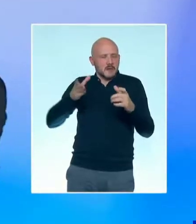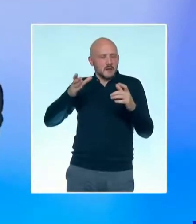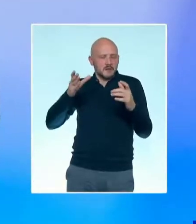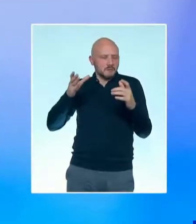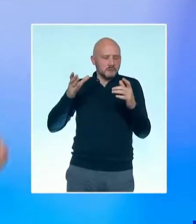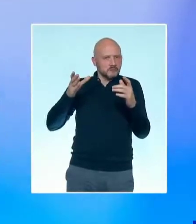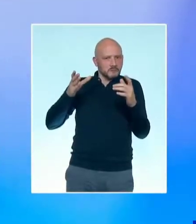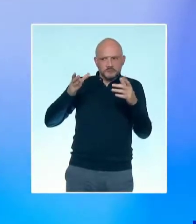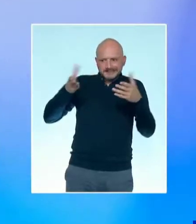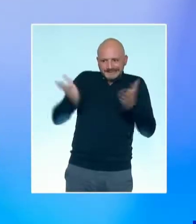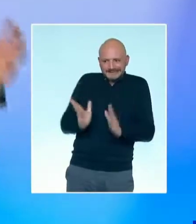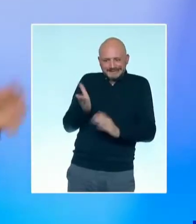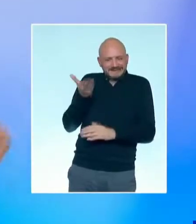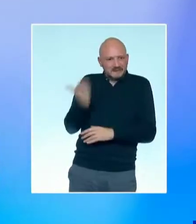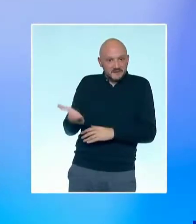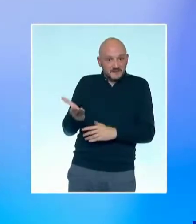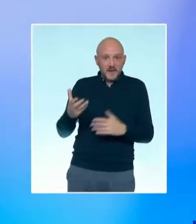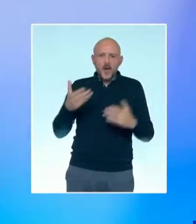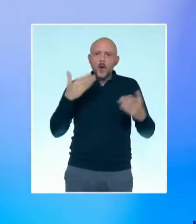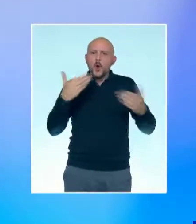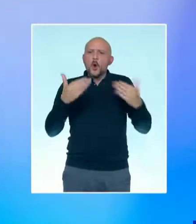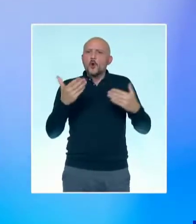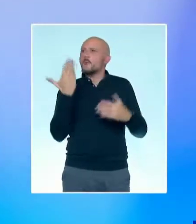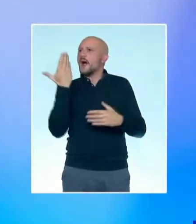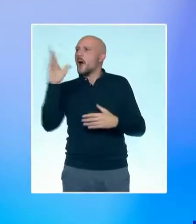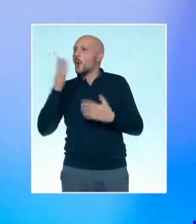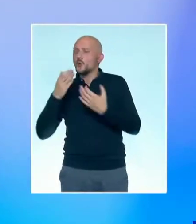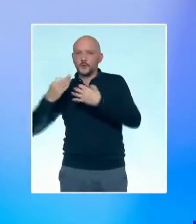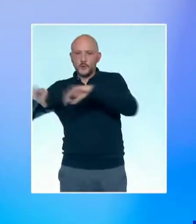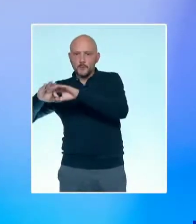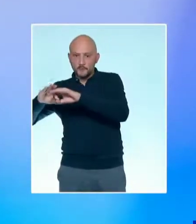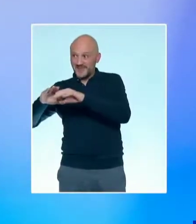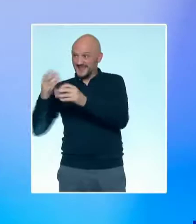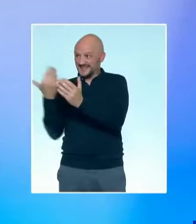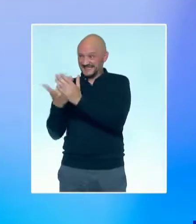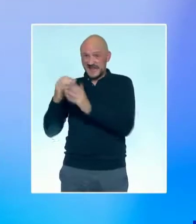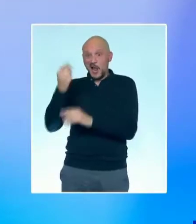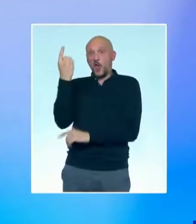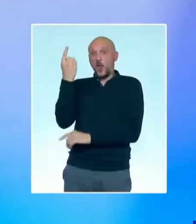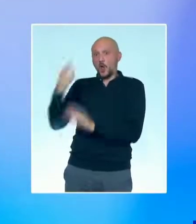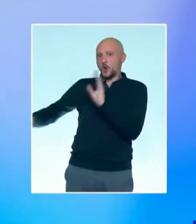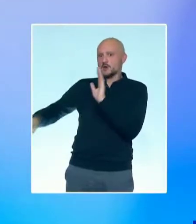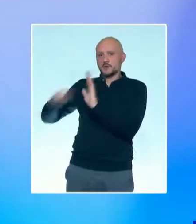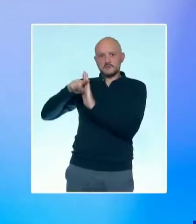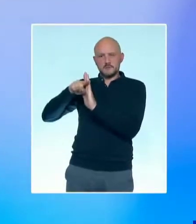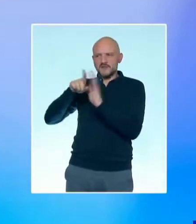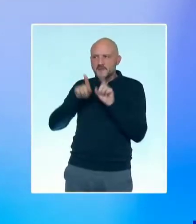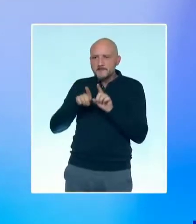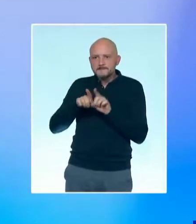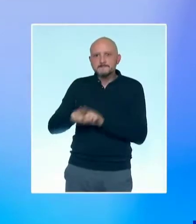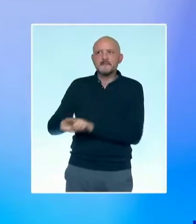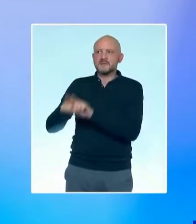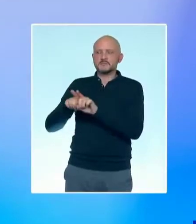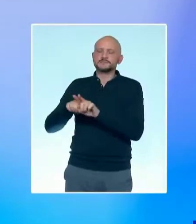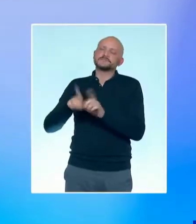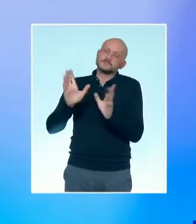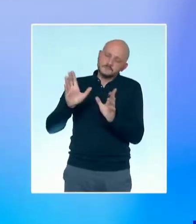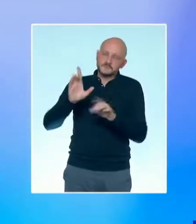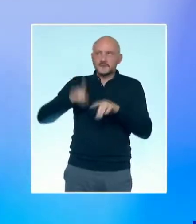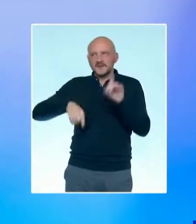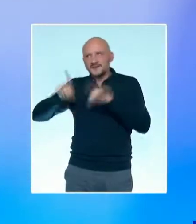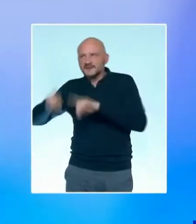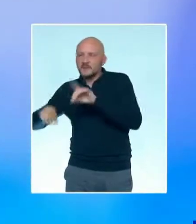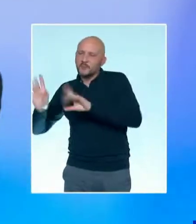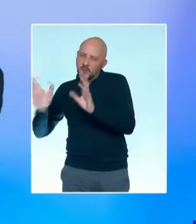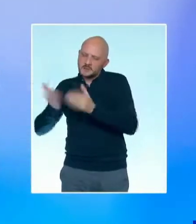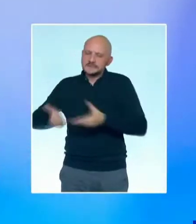benchmark... comme on dit, c'est-à-dire des comparaisons avec les pays qui nous entourent, que c'est bien une mesure qui se détache, que tous les pays ne sont pas exactement dans la même situation,